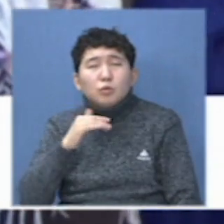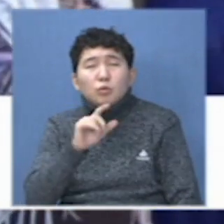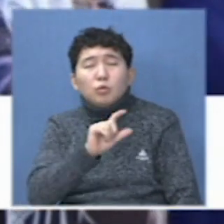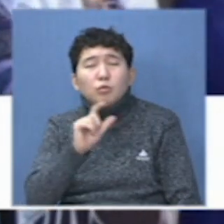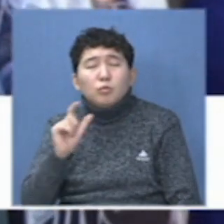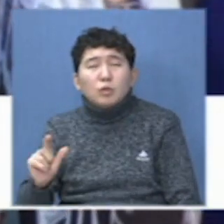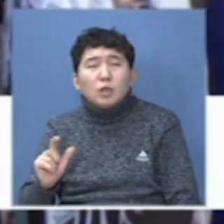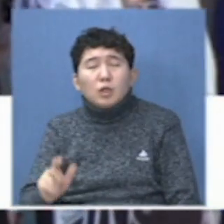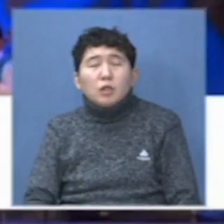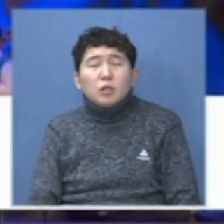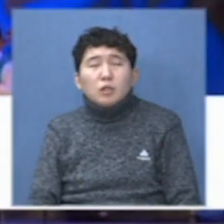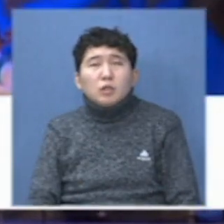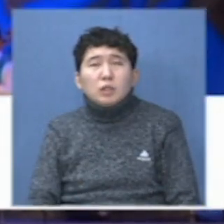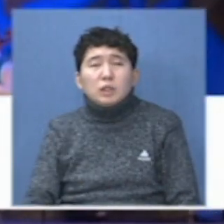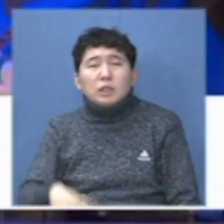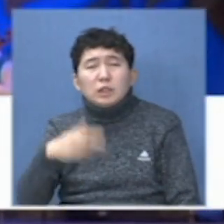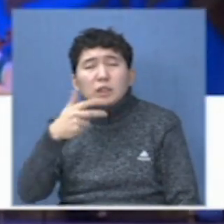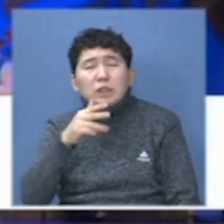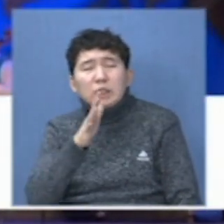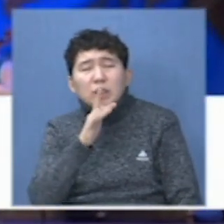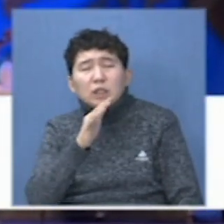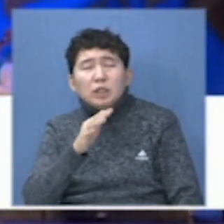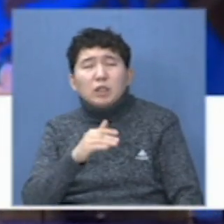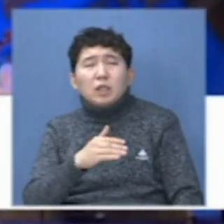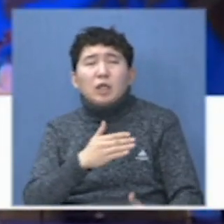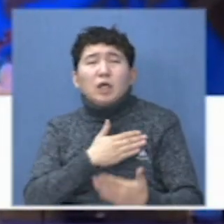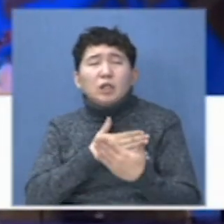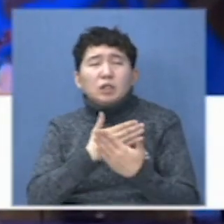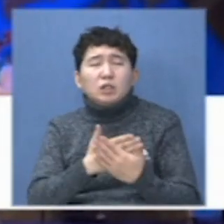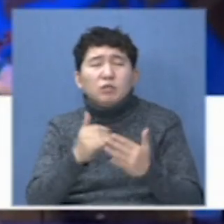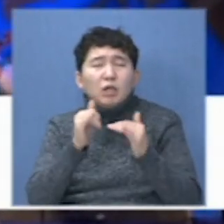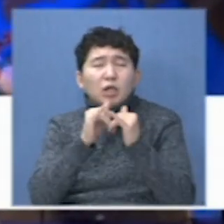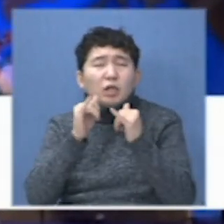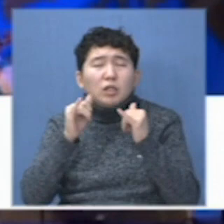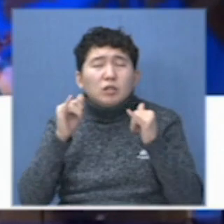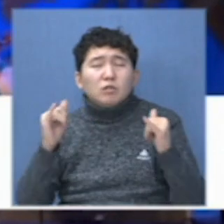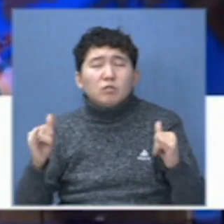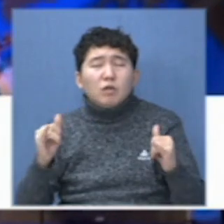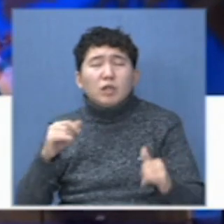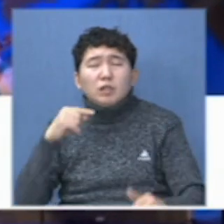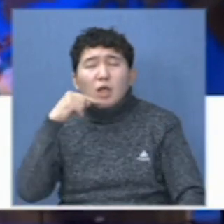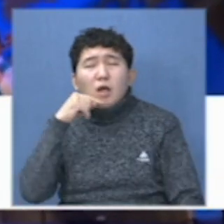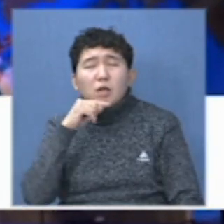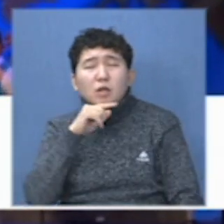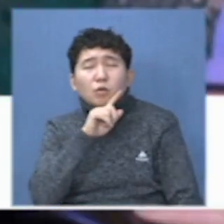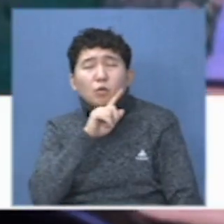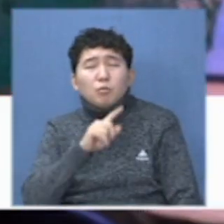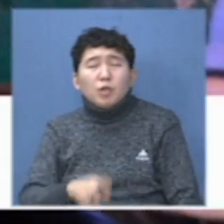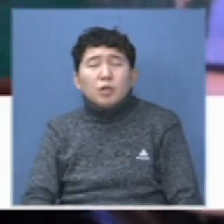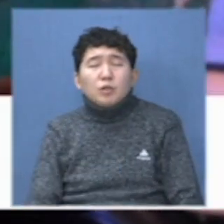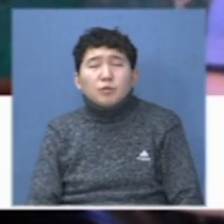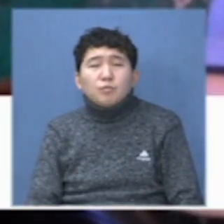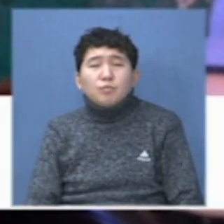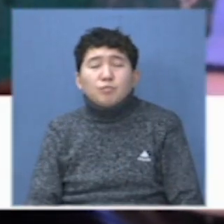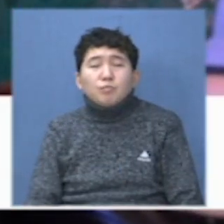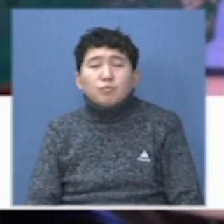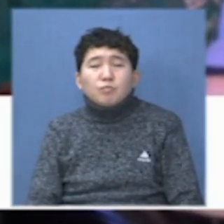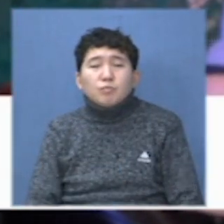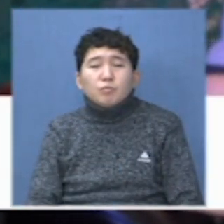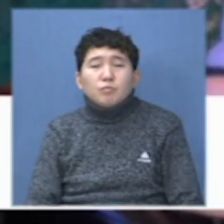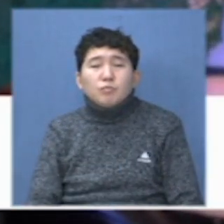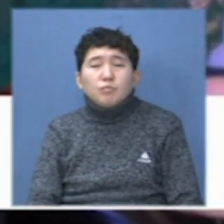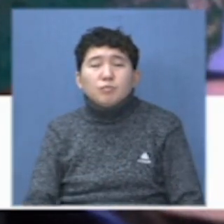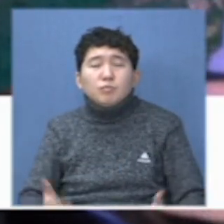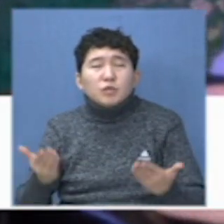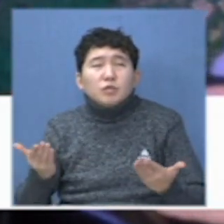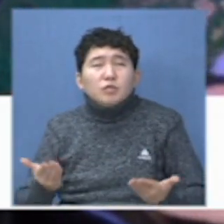лет успешно и эффективно развиваются все отрасли экономики. А все благодаря настоящим энтузиастам, притворяющим в